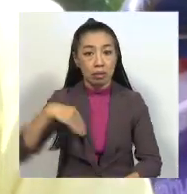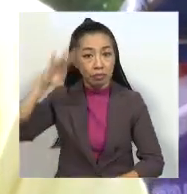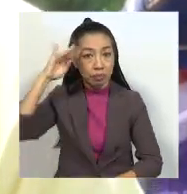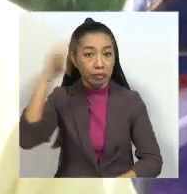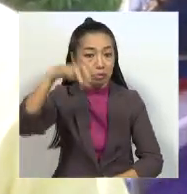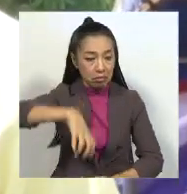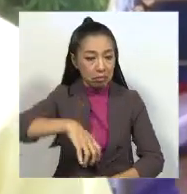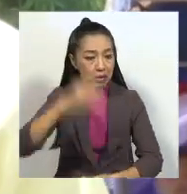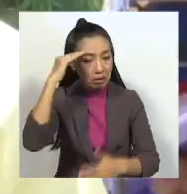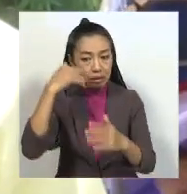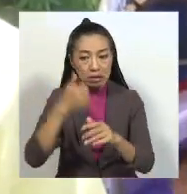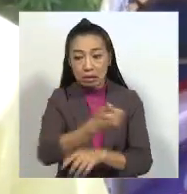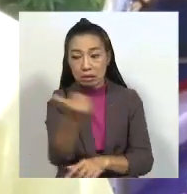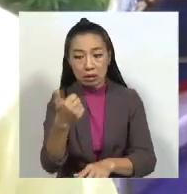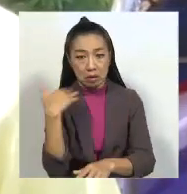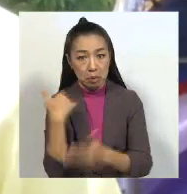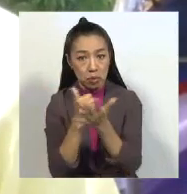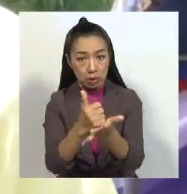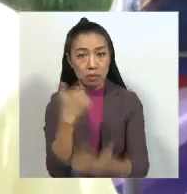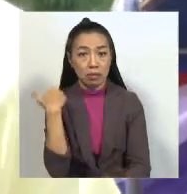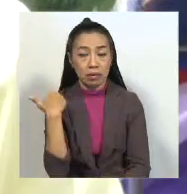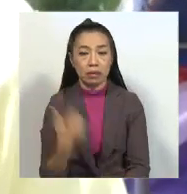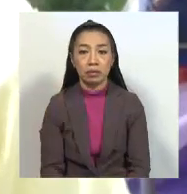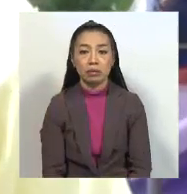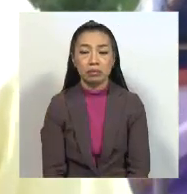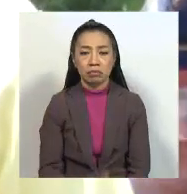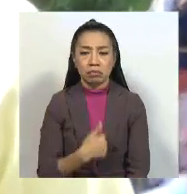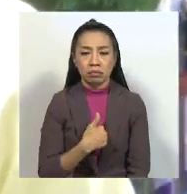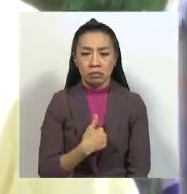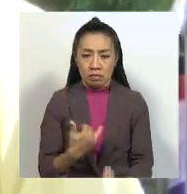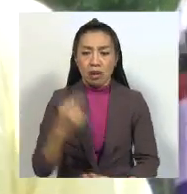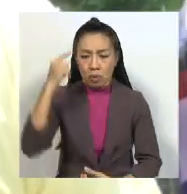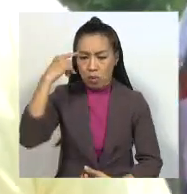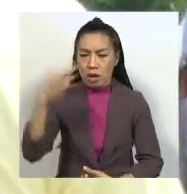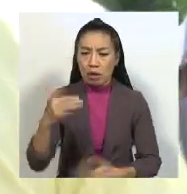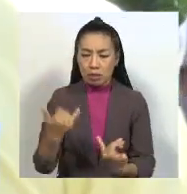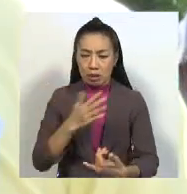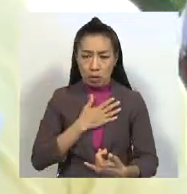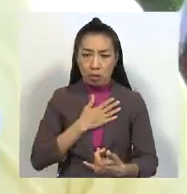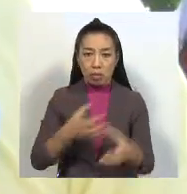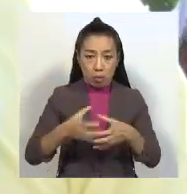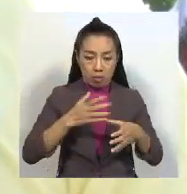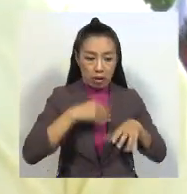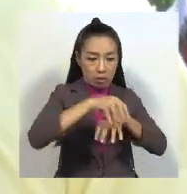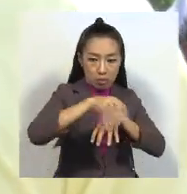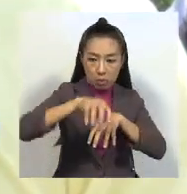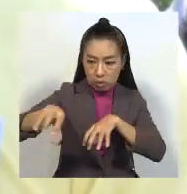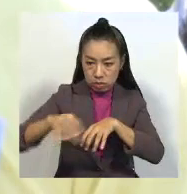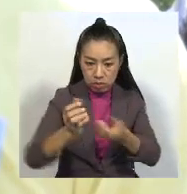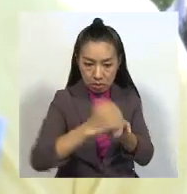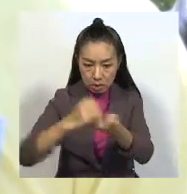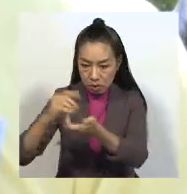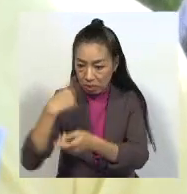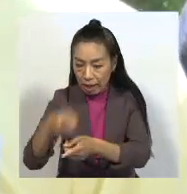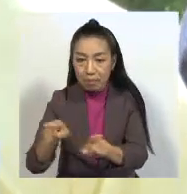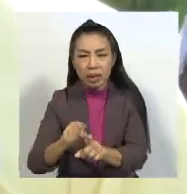ที่อื่นยังต้องการเรื่องใดอีกบ้างไหมฮะ คือเราเนี่ยเรารู้ว่าเรามีเครือข่ายอะไรบ้างนะครับอย่างวันนี้ทางวปอ56นะครับ